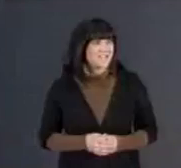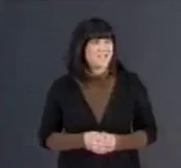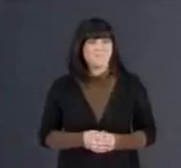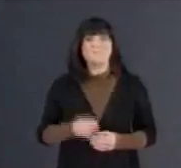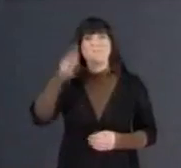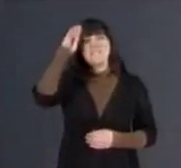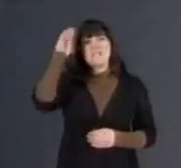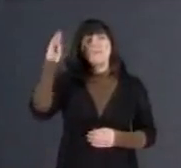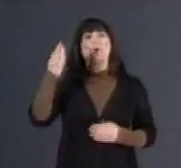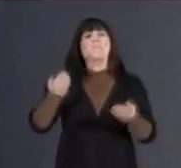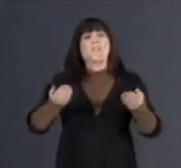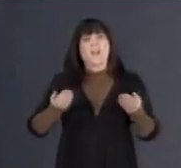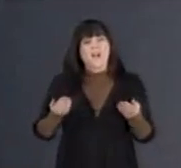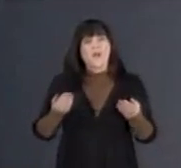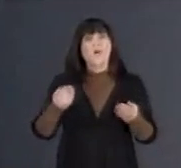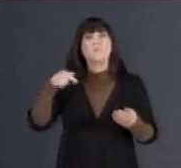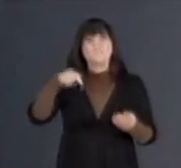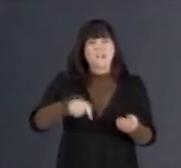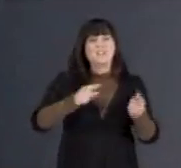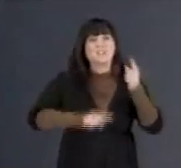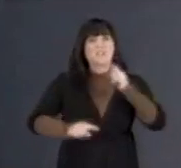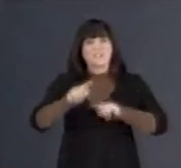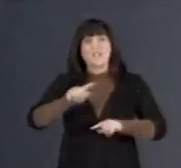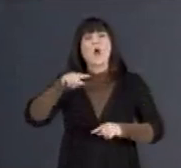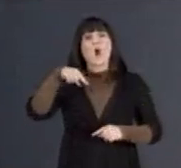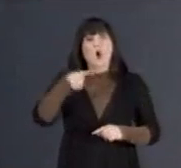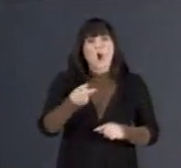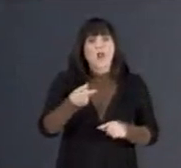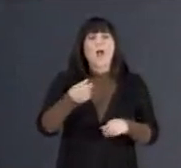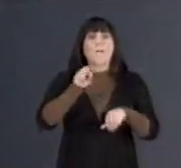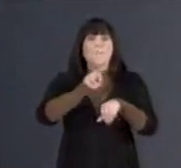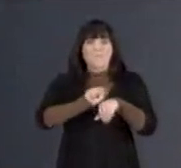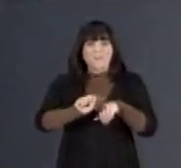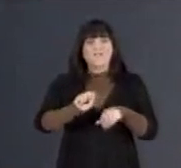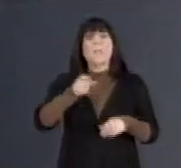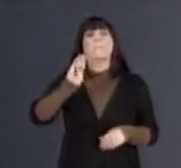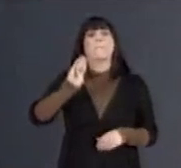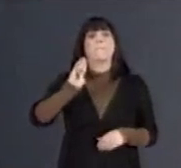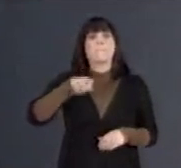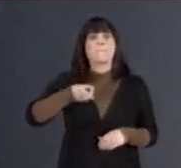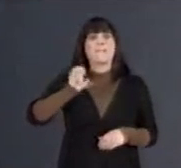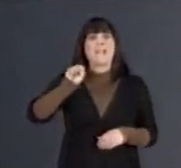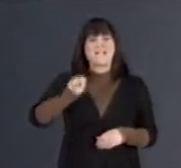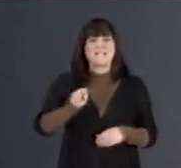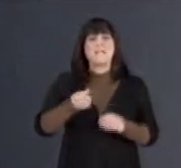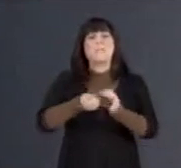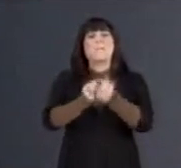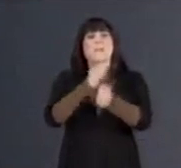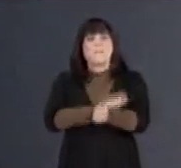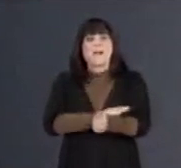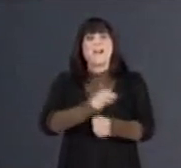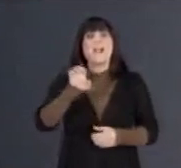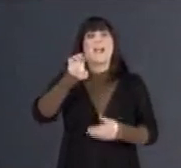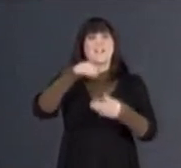N-salm l-kom nil-għawkom għal-dini x-xandira, uħra min-sensila li jet-t-talla l-autoritata x-xandir bittħijja l